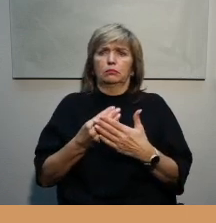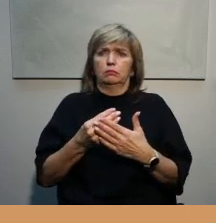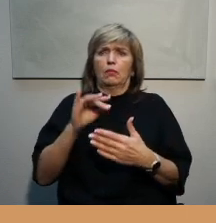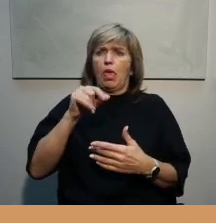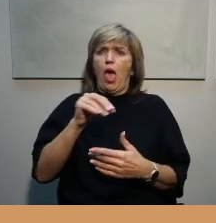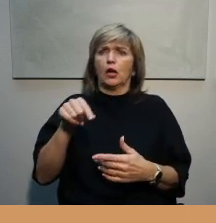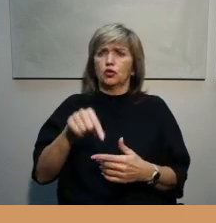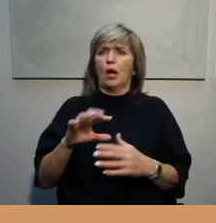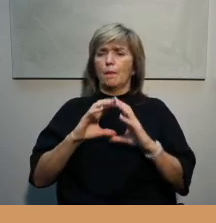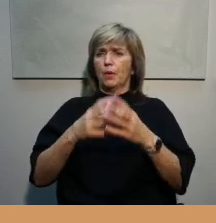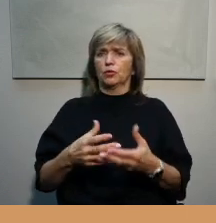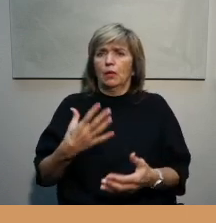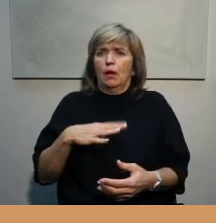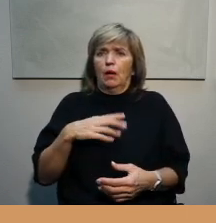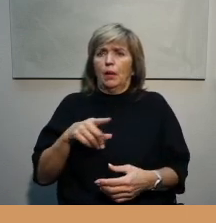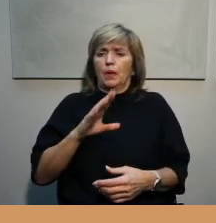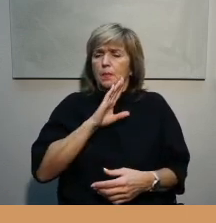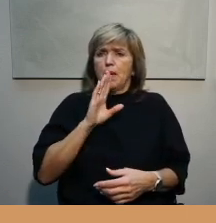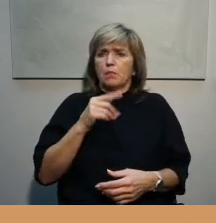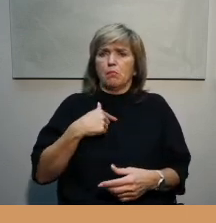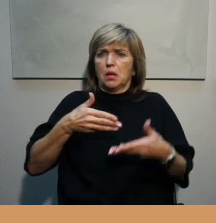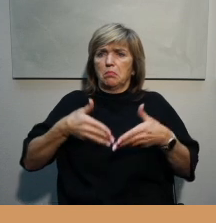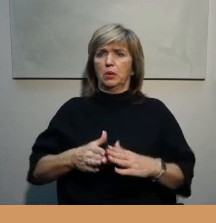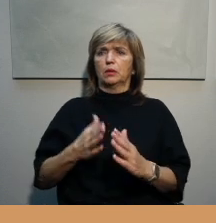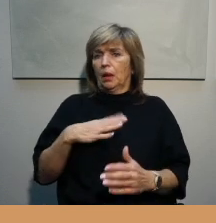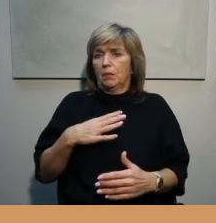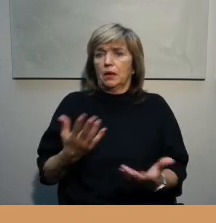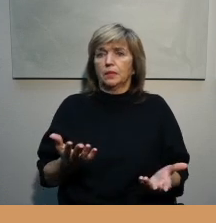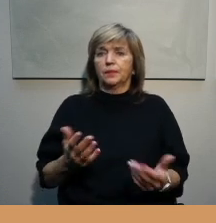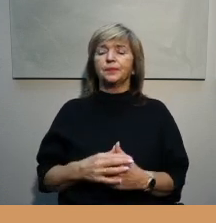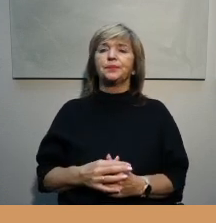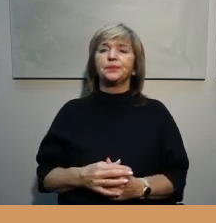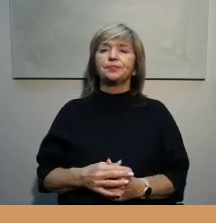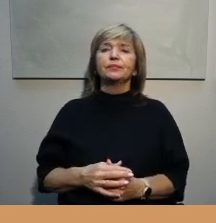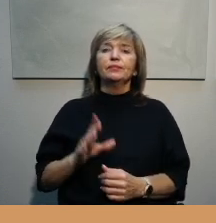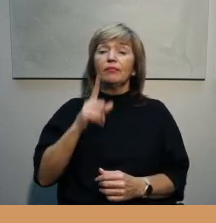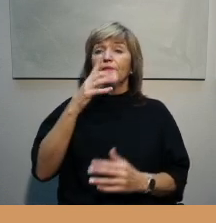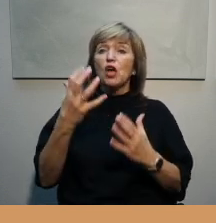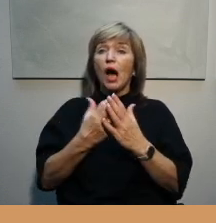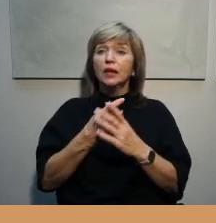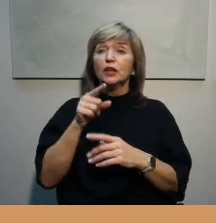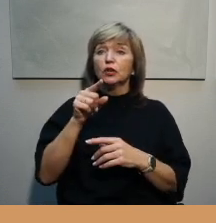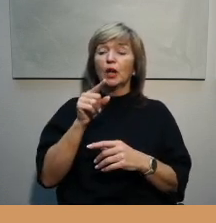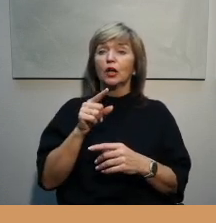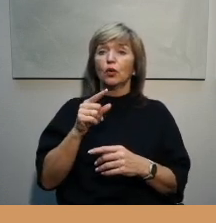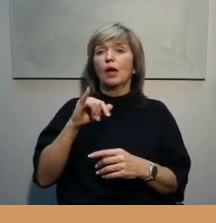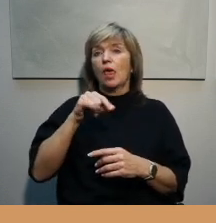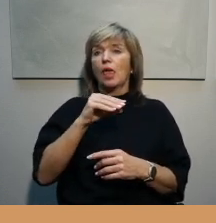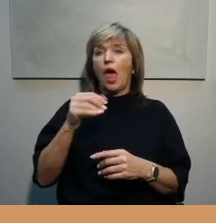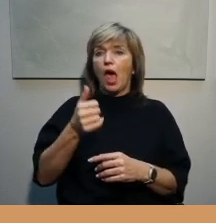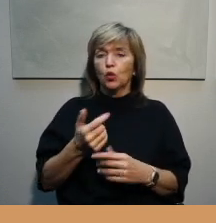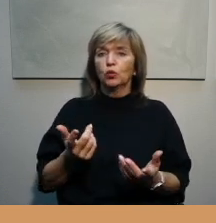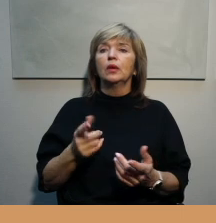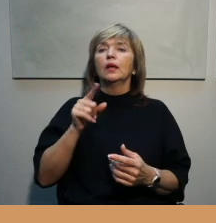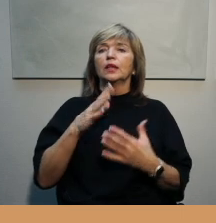pasaulē. Kāpēc man mamma mani dzemdēja? Ja viņš atradīs kaut nedaudz šo jēgu, tas